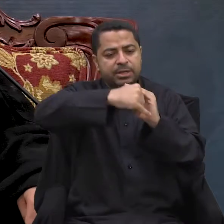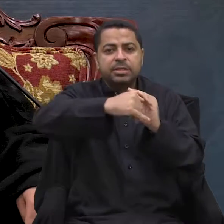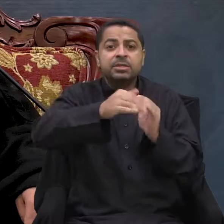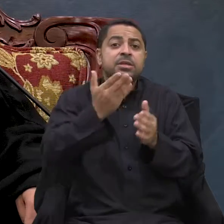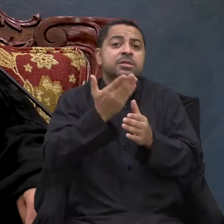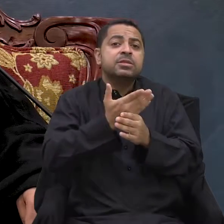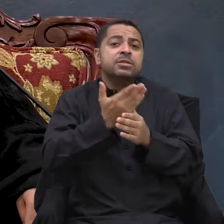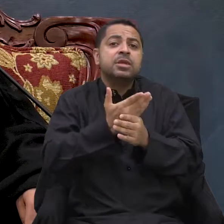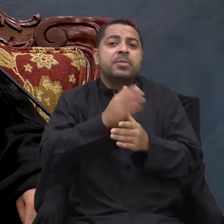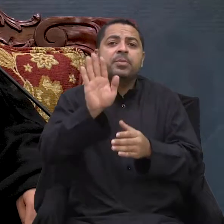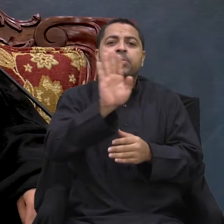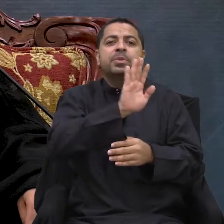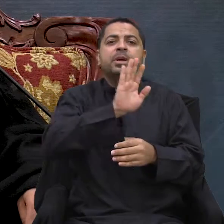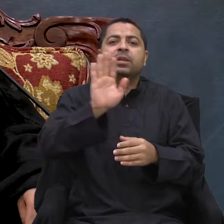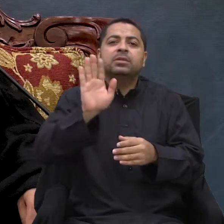باب،